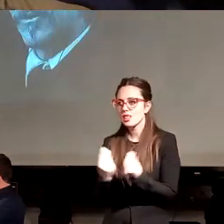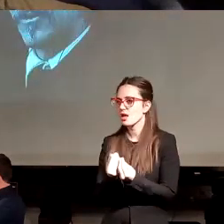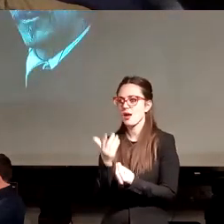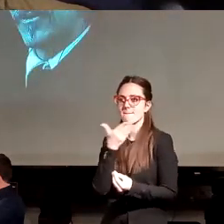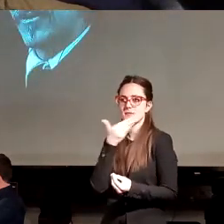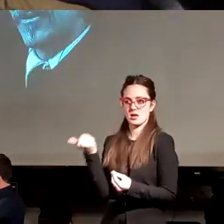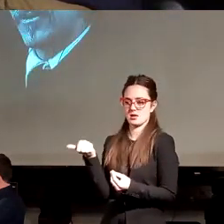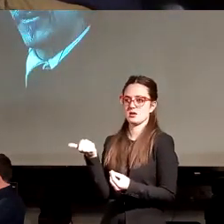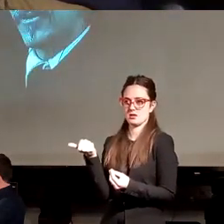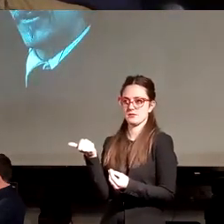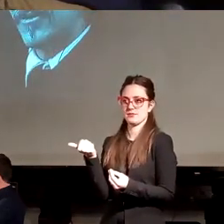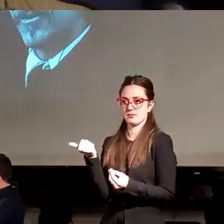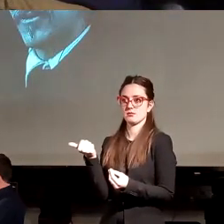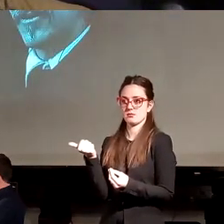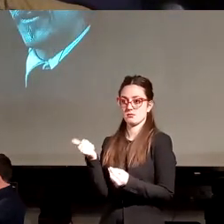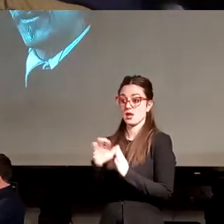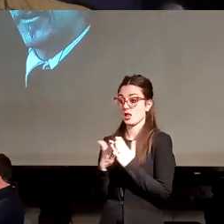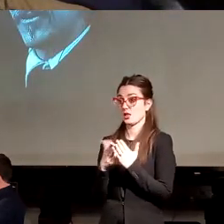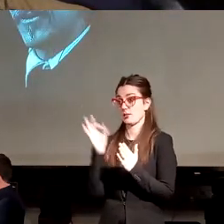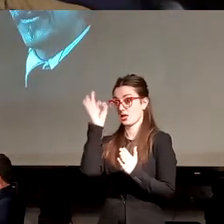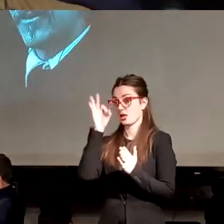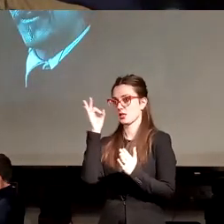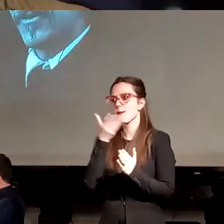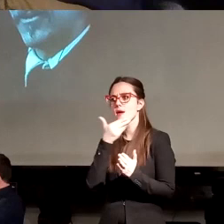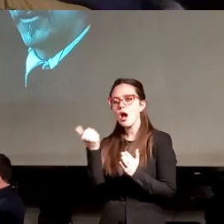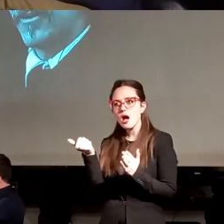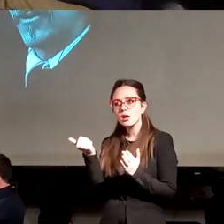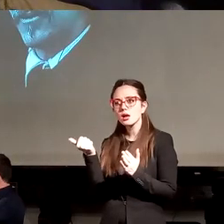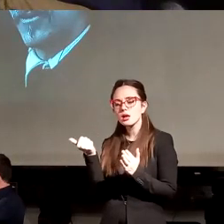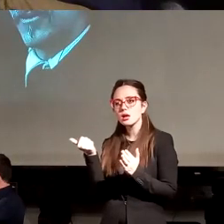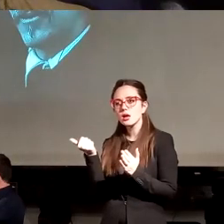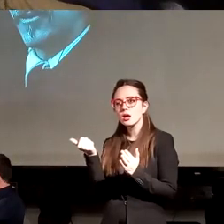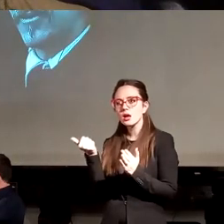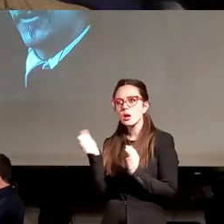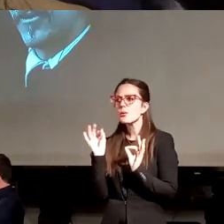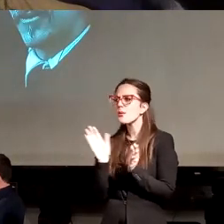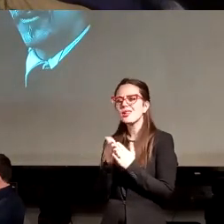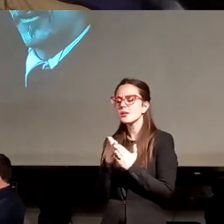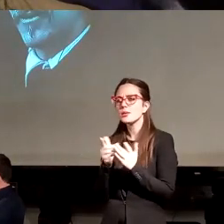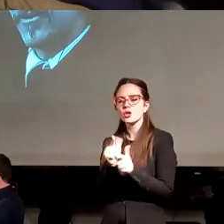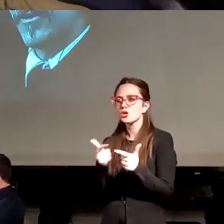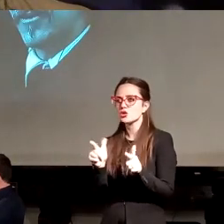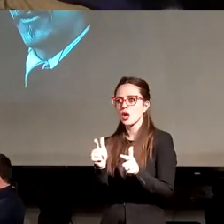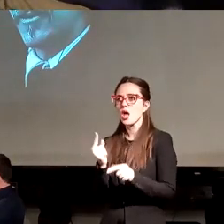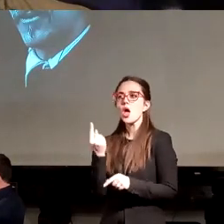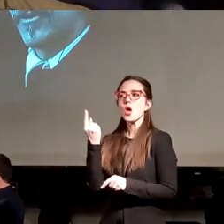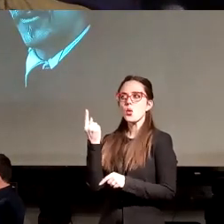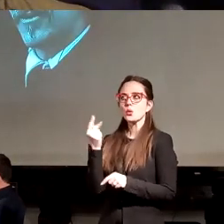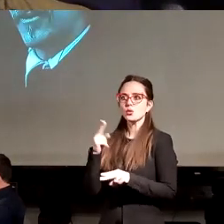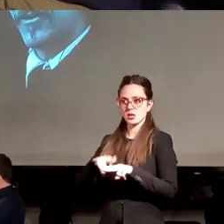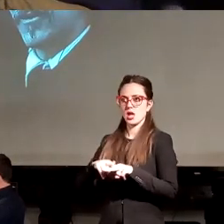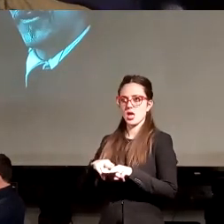tutti anche in cartaceo non c'è ma non ci sono nemmeno proponibile in italiano c'è un libro